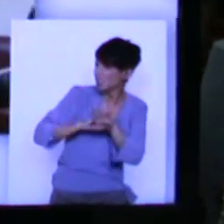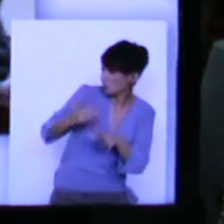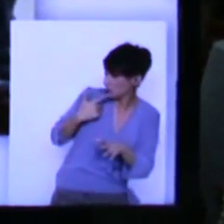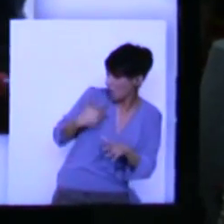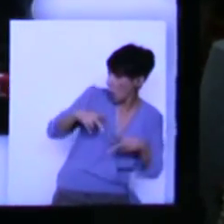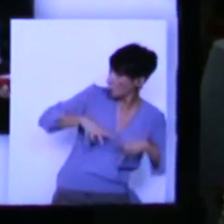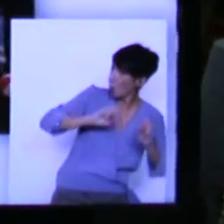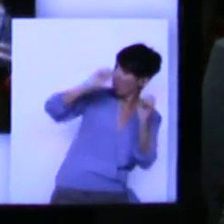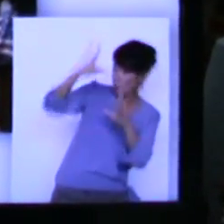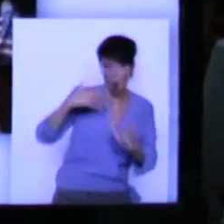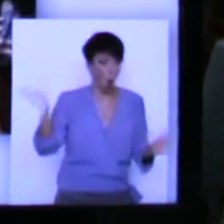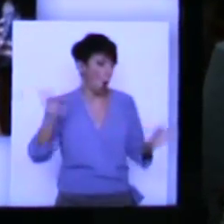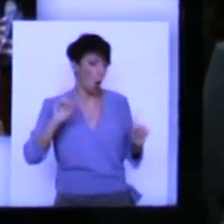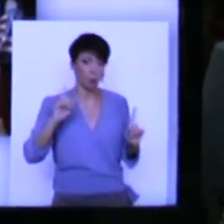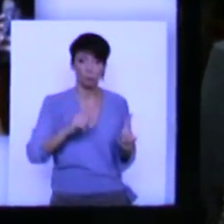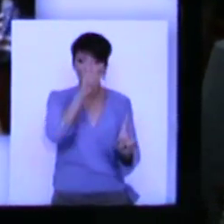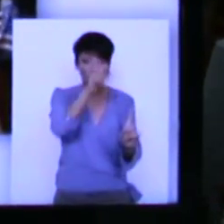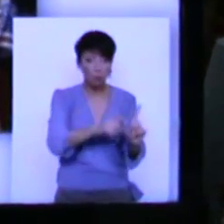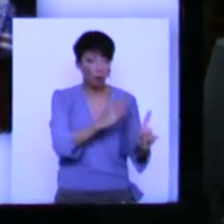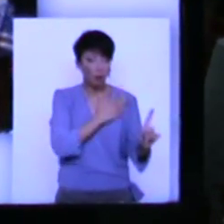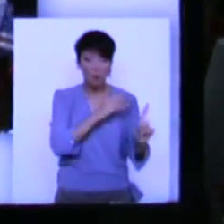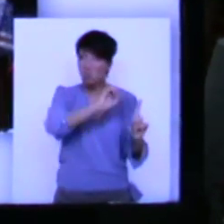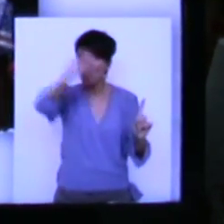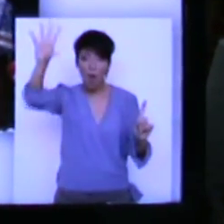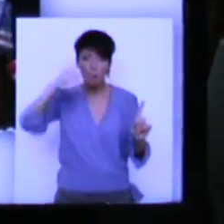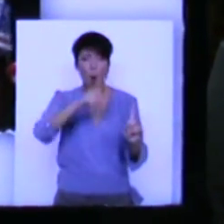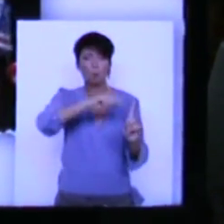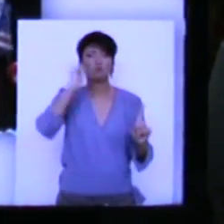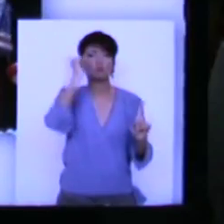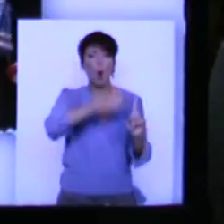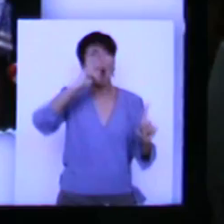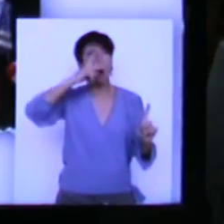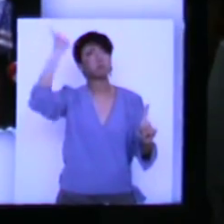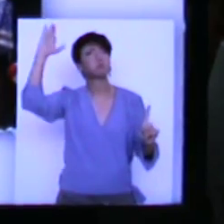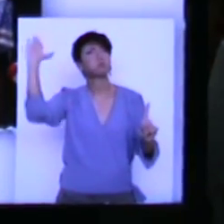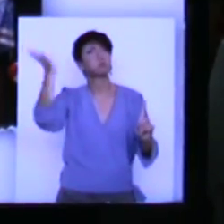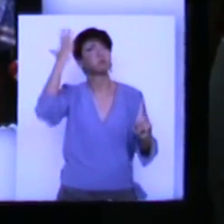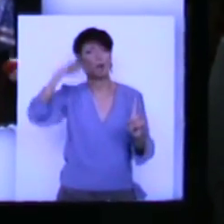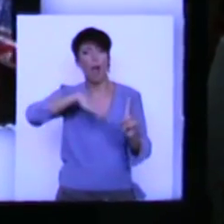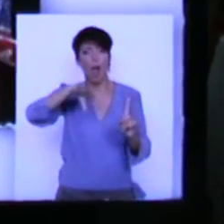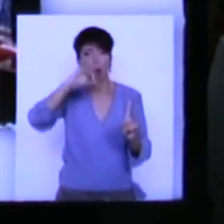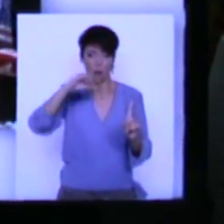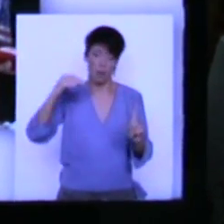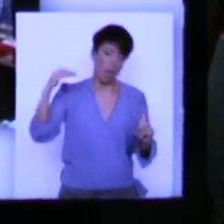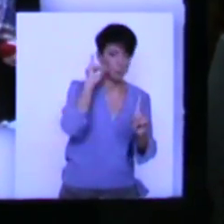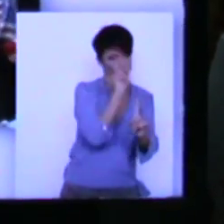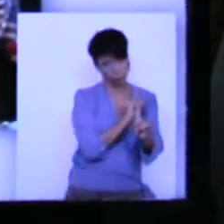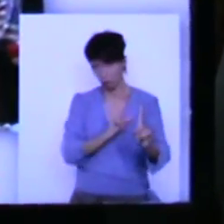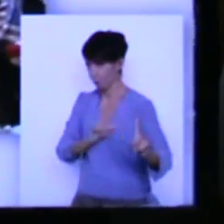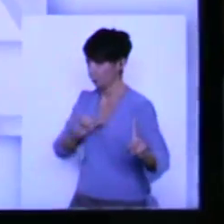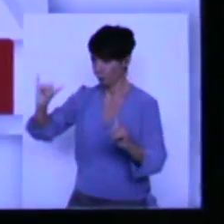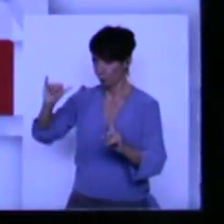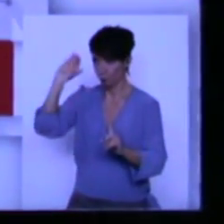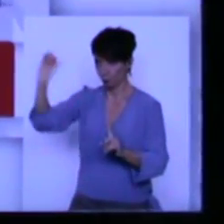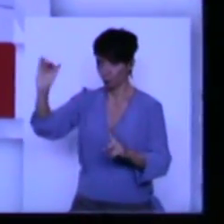Ο υπεύθυνος, όπως ακούσατε, δεν ενημέρωσε το Υπουργείο για την κλήρωση που ζητά από τους υπεύθυνους του νηπιαγωγείου. Ο Α απευθύνθηκε στο Υπουργείο Παιδείας για το